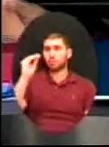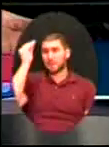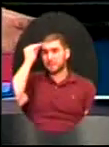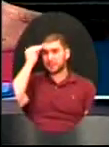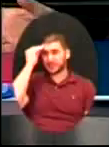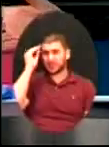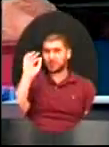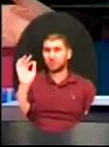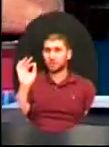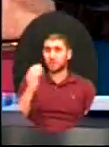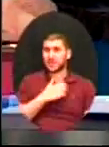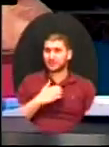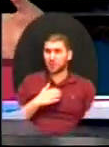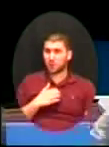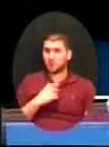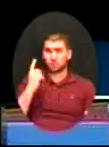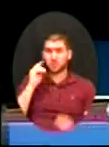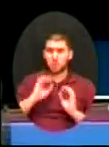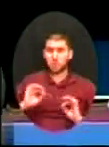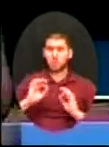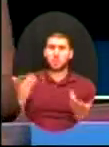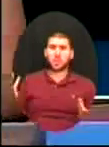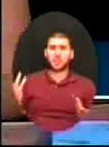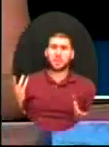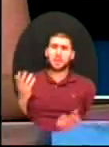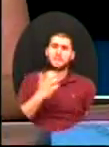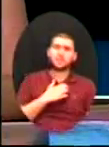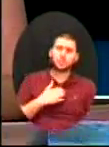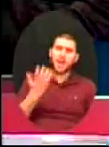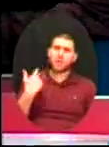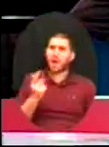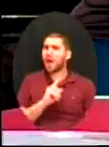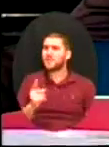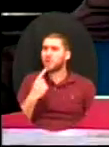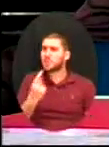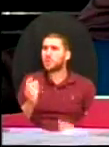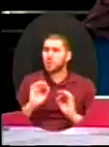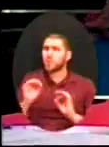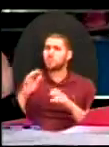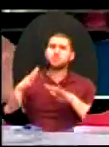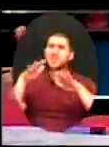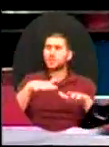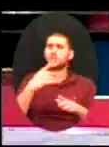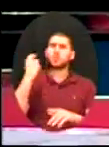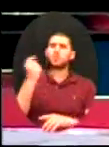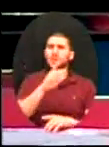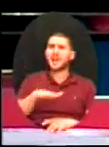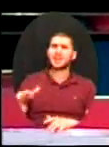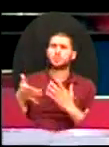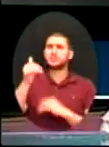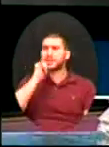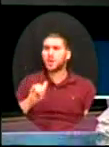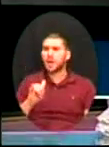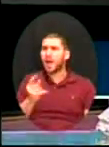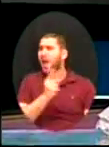בית ספר. שנפצעו כולם. והיו שם איזה כמה עשרות של פצועים. אבל למה שאתה חוק? יש כל שבוע ילדים נפצעים. רגע,